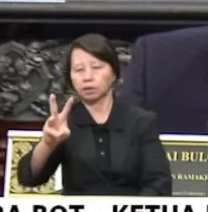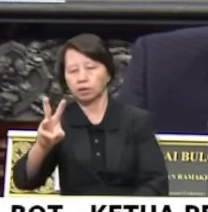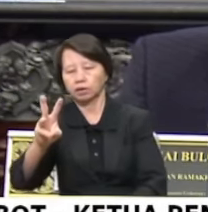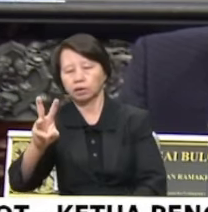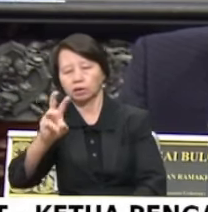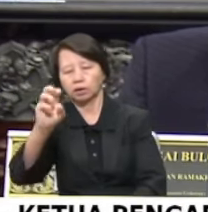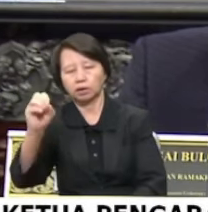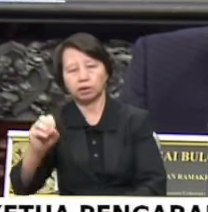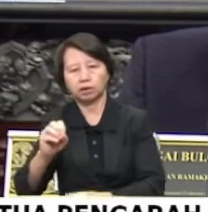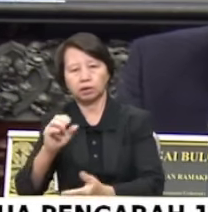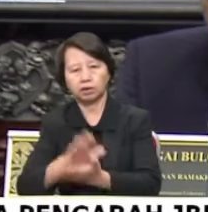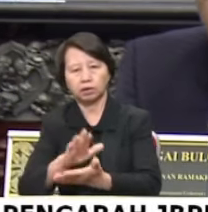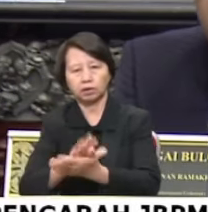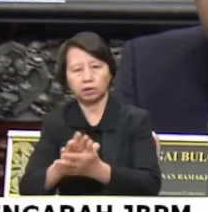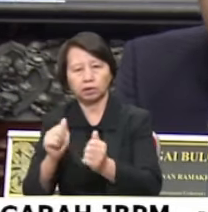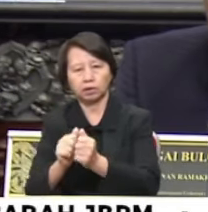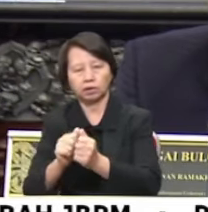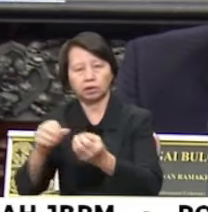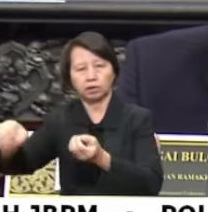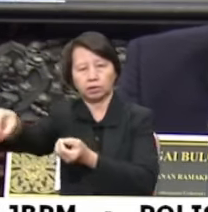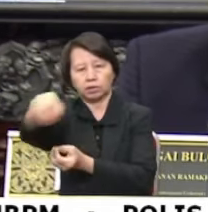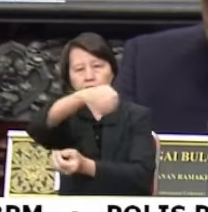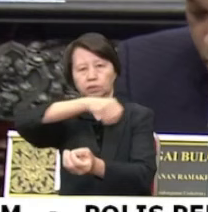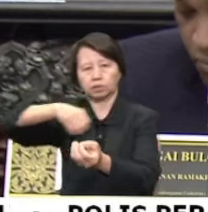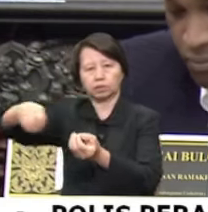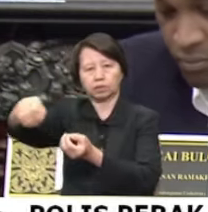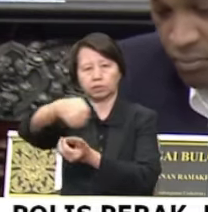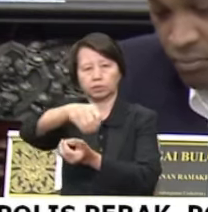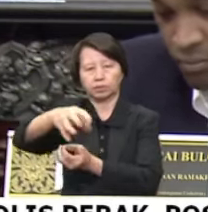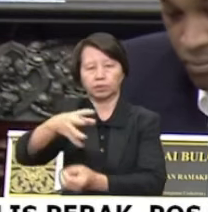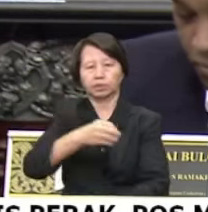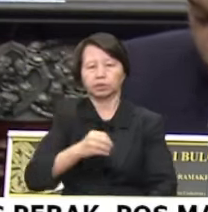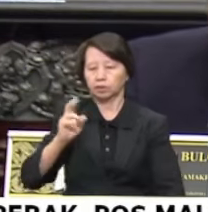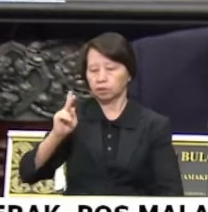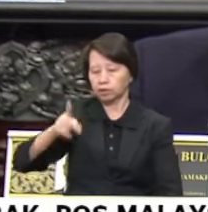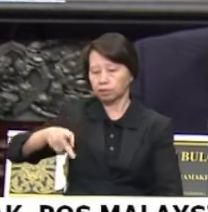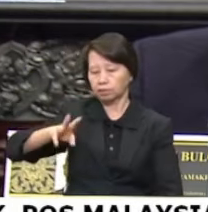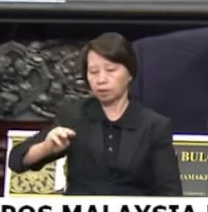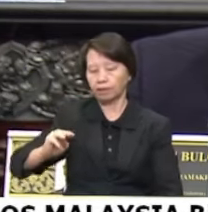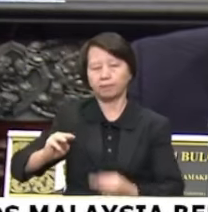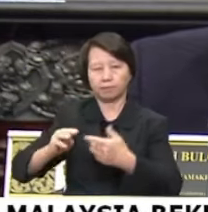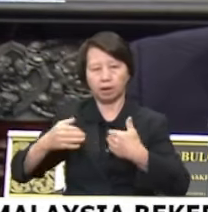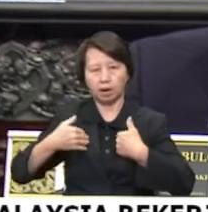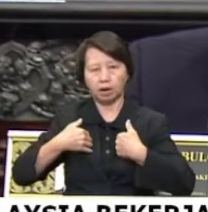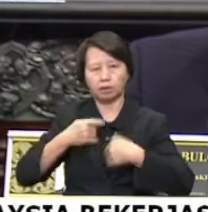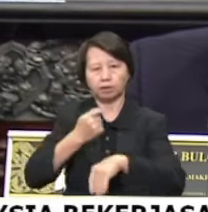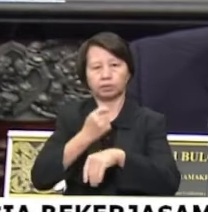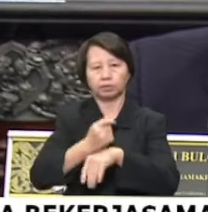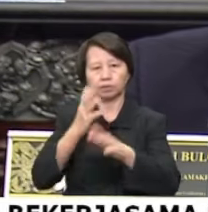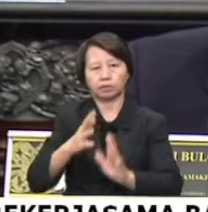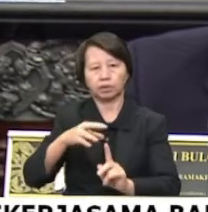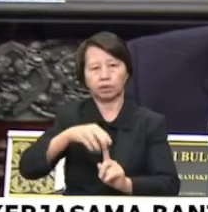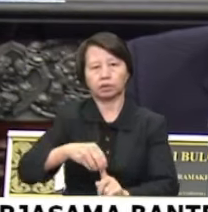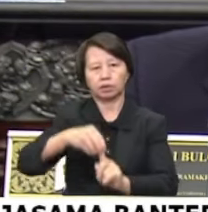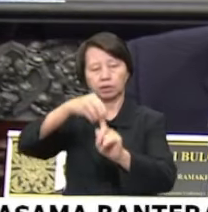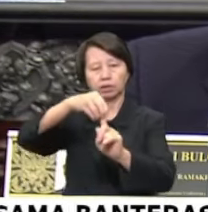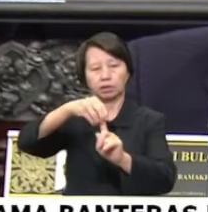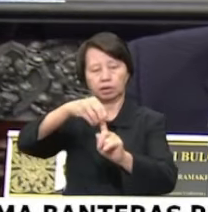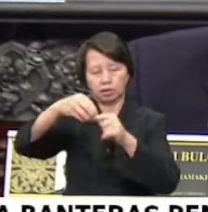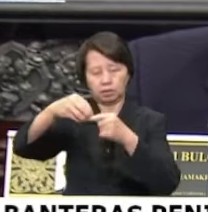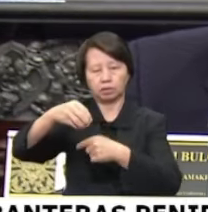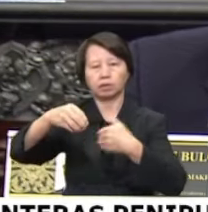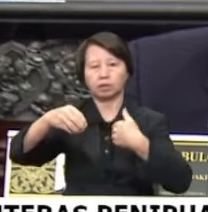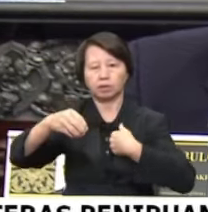sekolah disediakan dengan talian satelit. Selain itu, KBM juga telah mewujudkan pasukan petugas khas Special Task